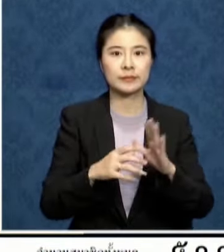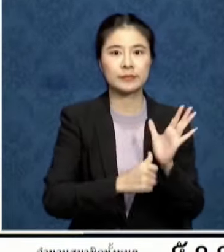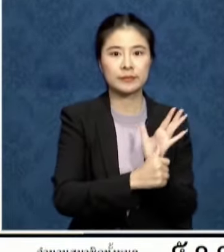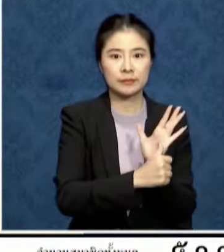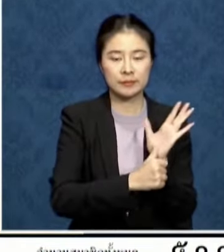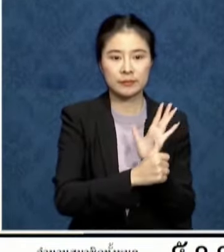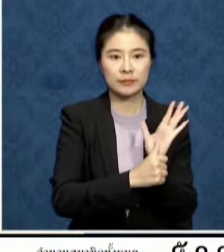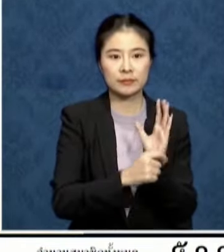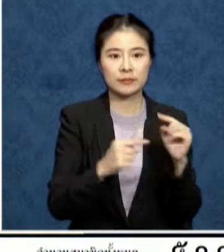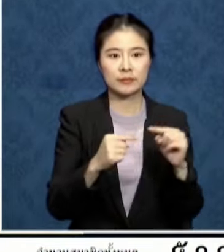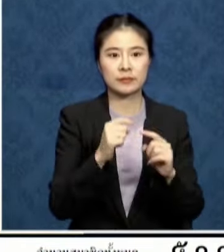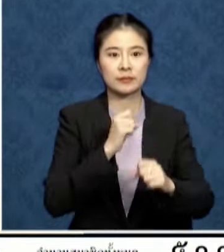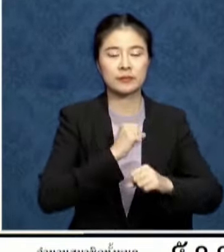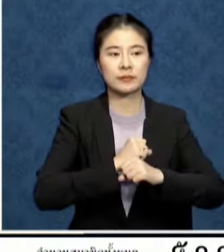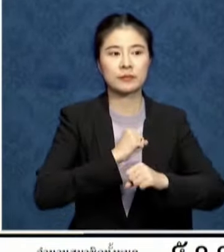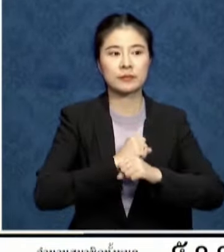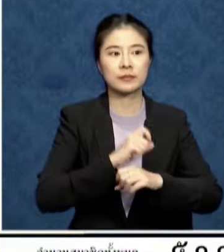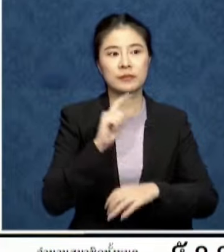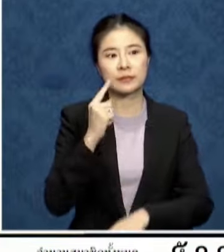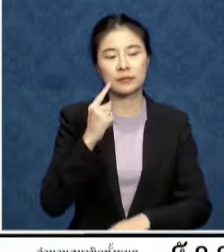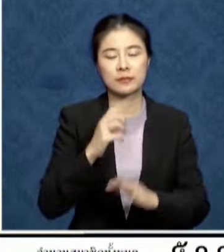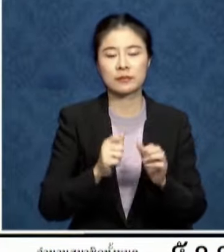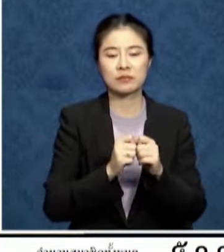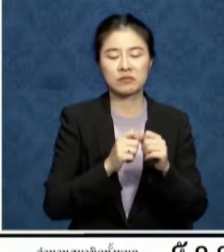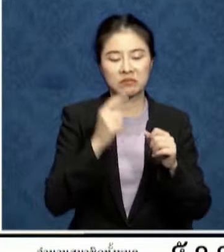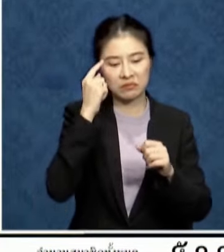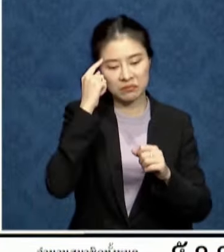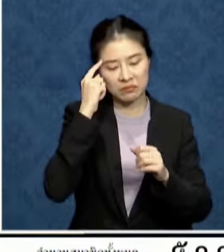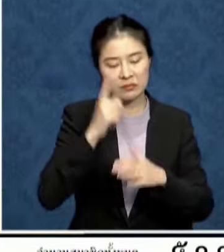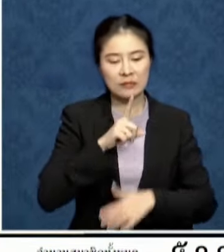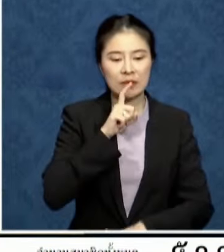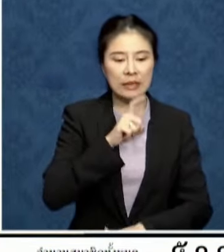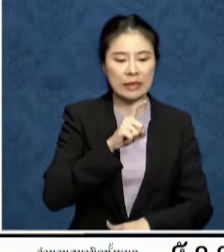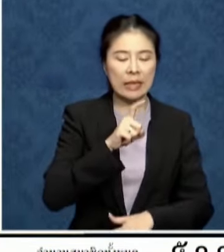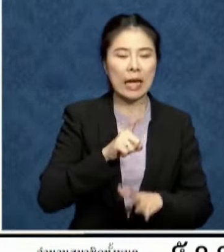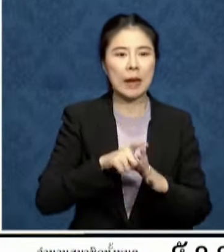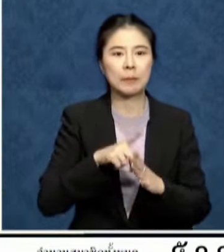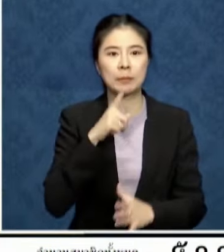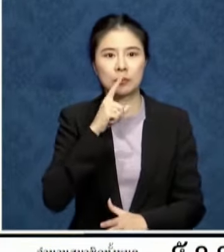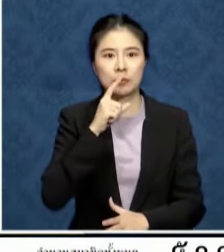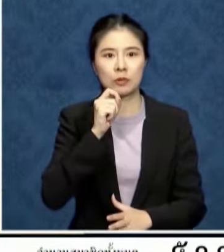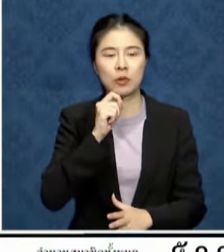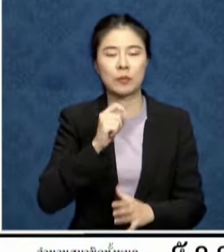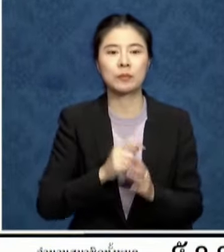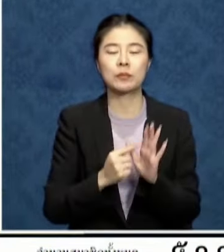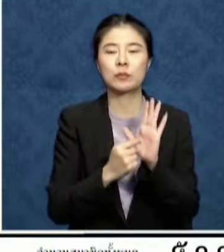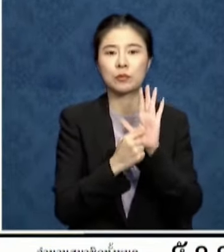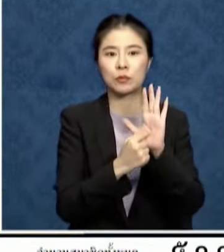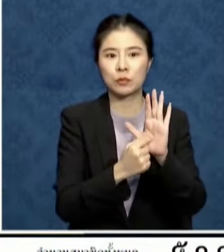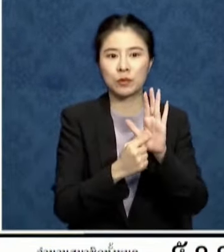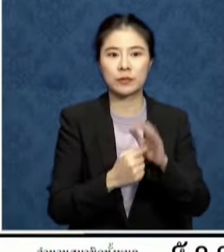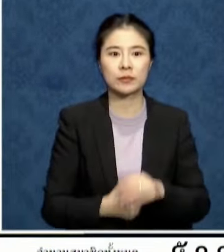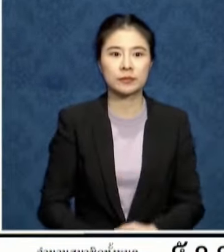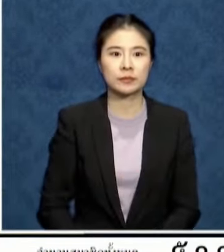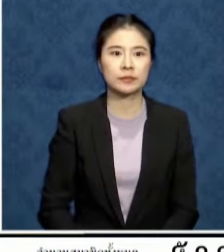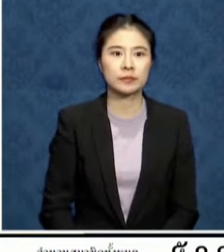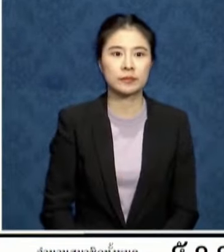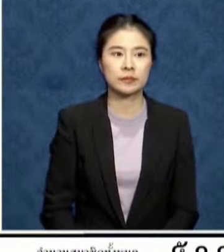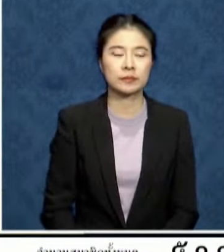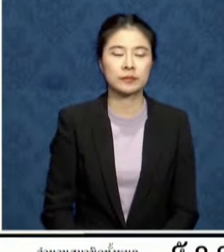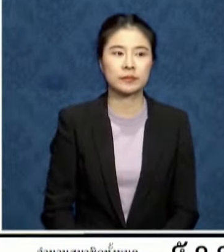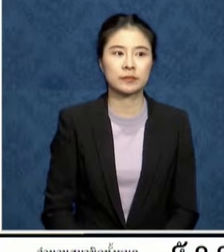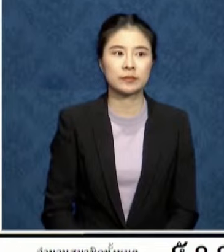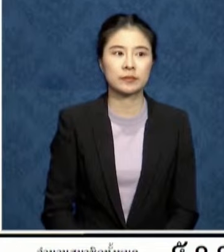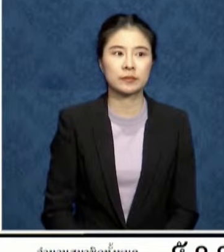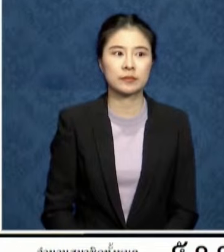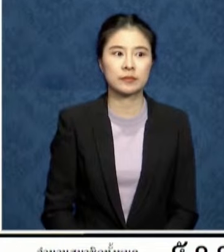พื่อเปิดความเป็นไปได้ใหม่ๆครับในการออกแบบคำถามแล้วก็ชุดคำตอบให้มีความหลากหลายมากขึ้นผมยกตัวอย่างให้เห็นภาพแค่2ตัวอย่างครับตัวอย่างที่1ครับ